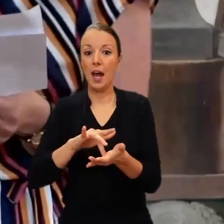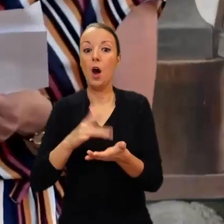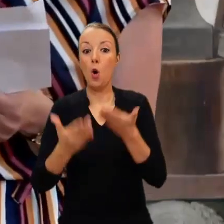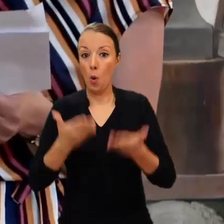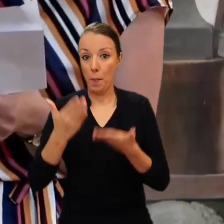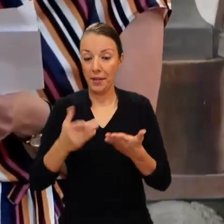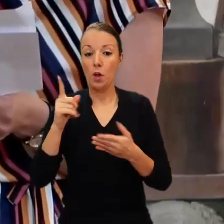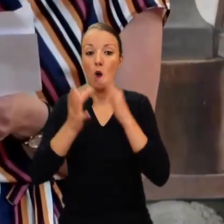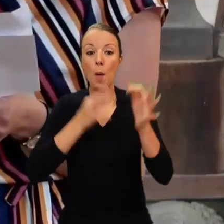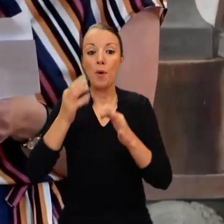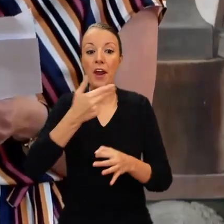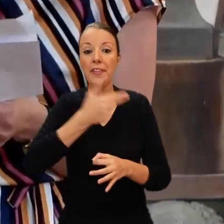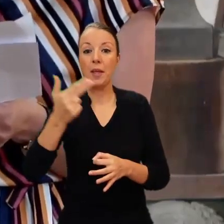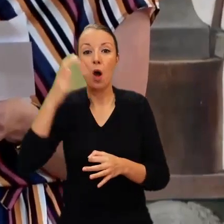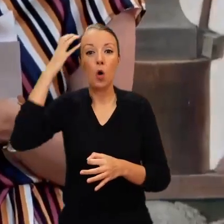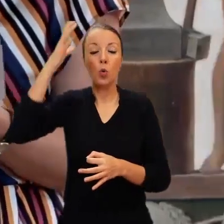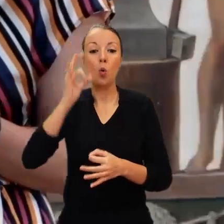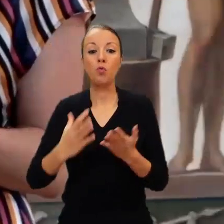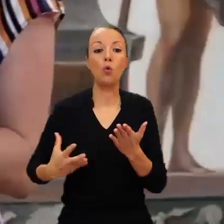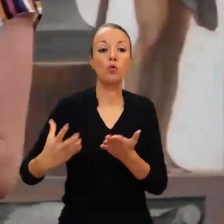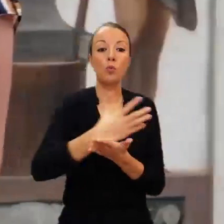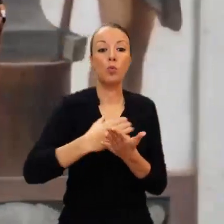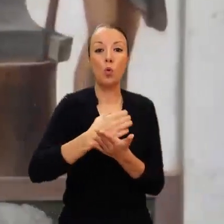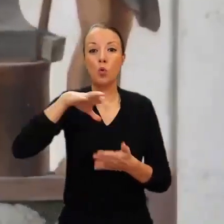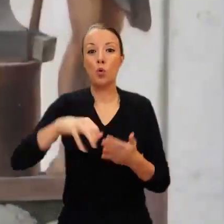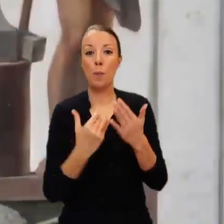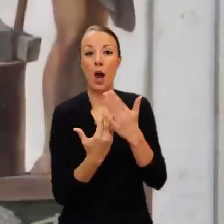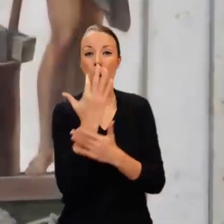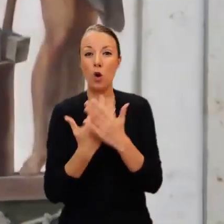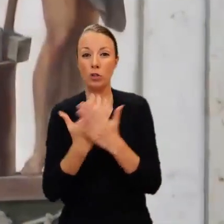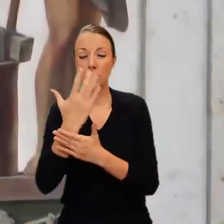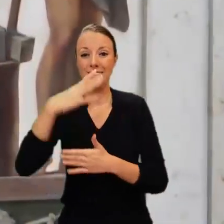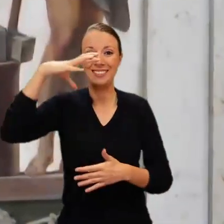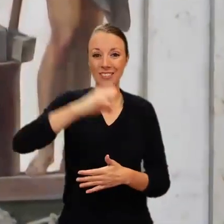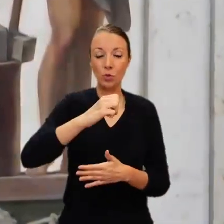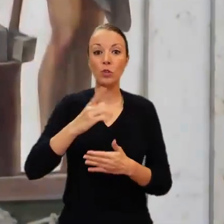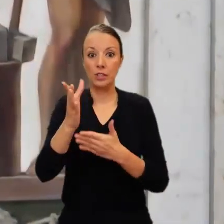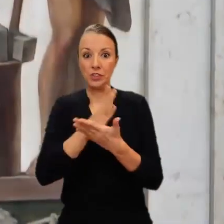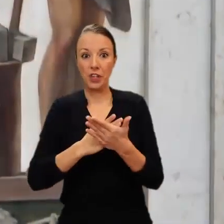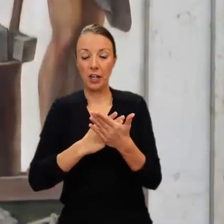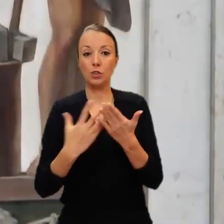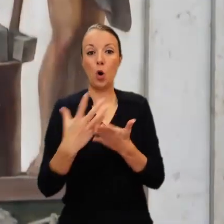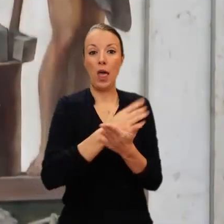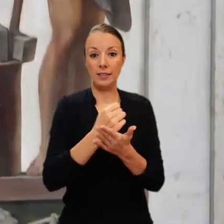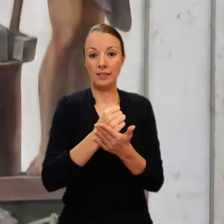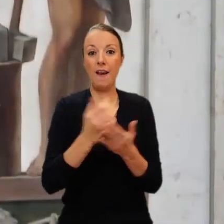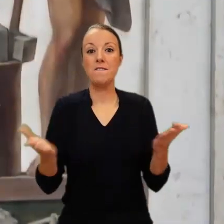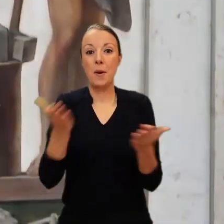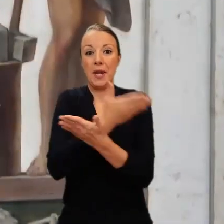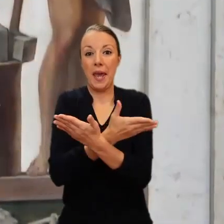o Królewskiej Kolekcji Roślin Cytrusowych i wymiany części tej kolekcji za obraz Jeździec Polski.